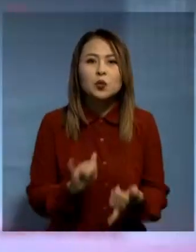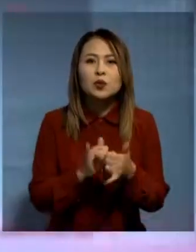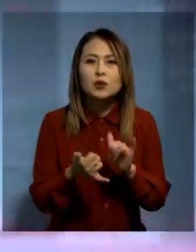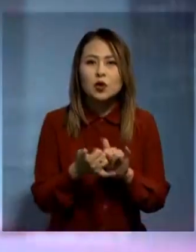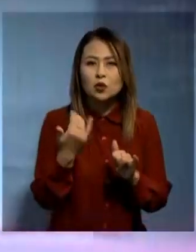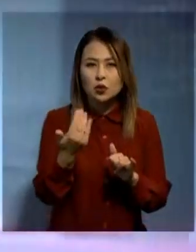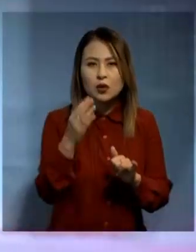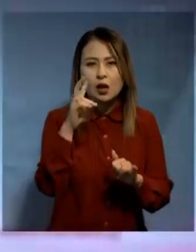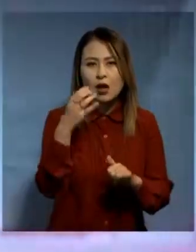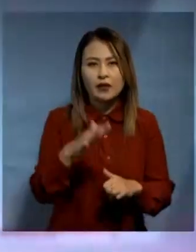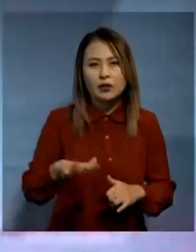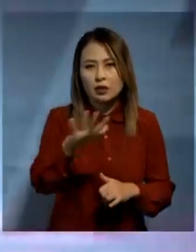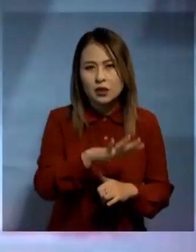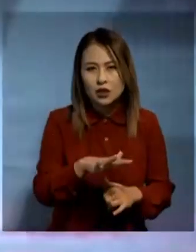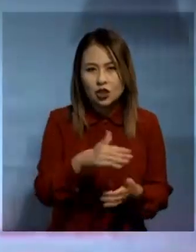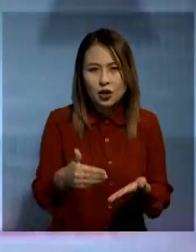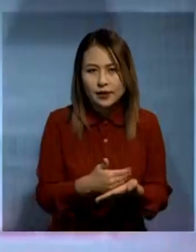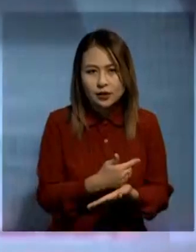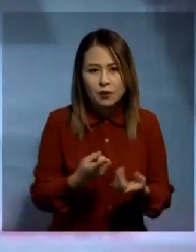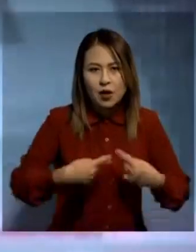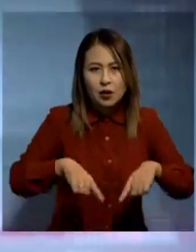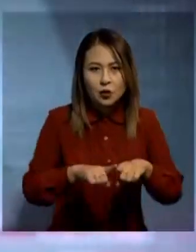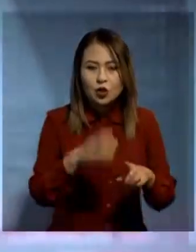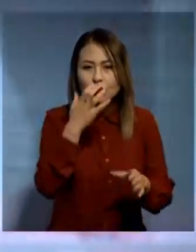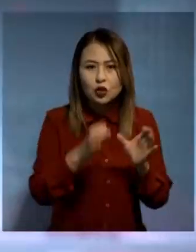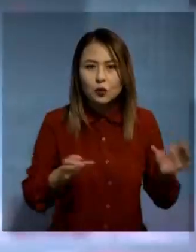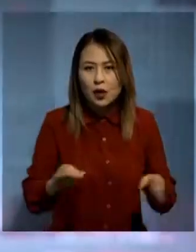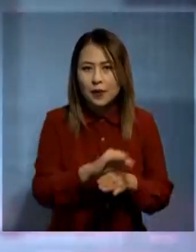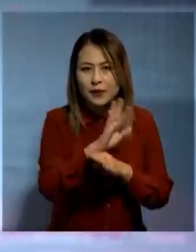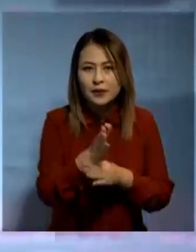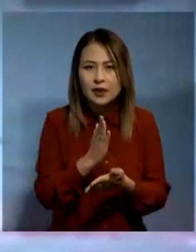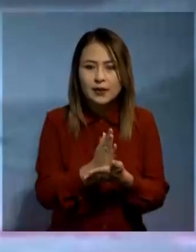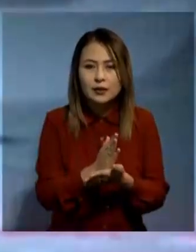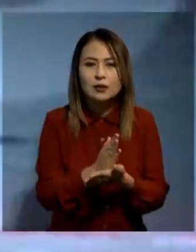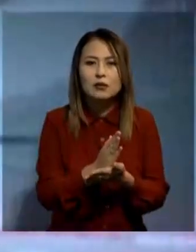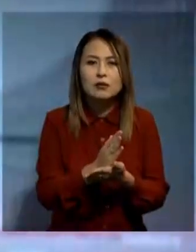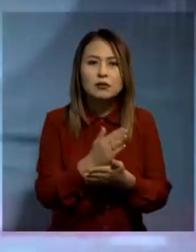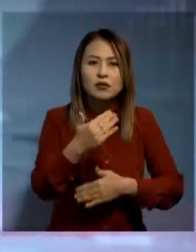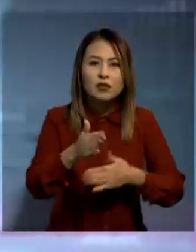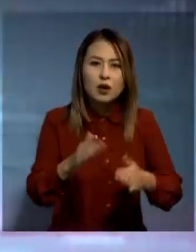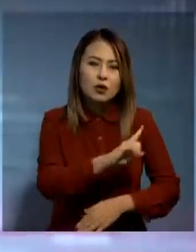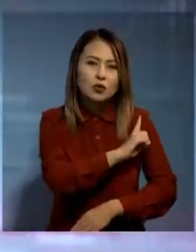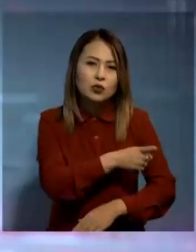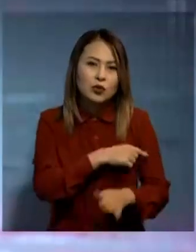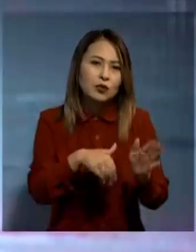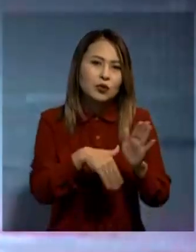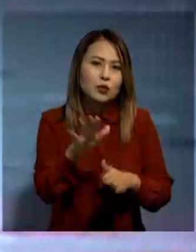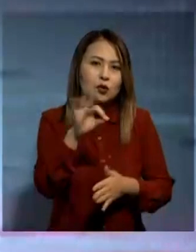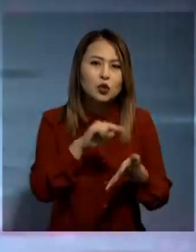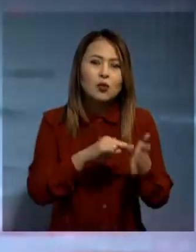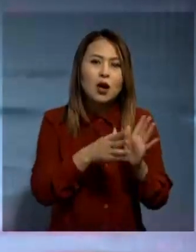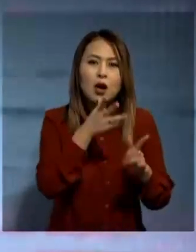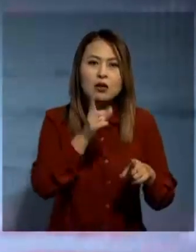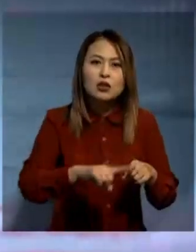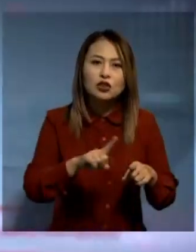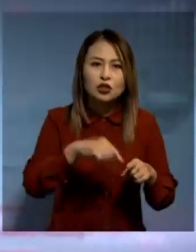Ал Өскемендегі сол жағалауда орналасқан жаңа ықшам аудандарды жылумен қамтамасыз ететін қазандықтың қуатын барынша арттыру көзделіп отыр. Бұл